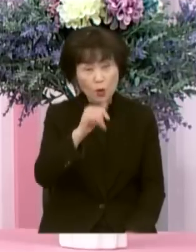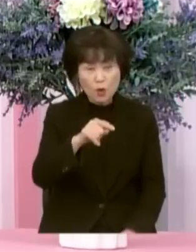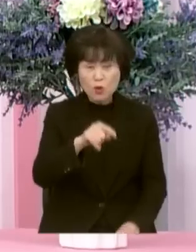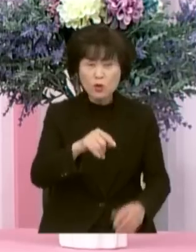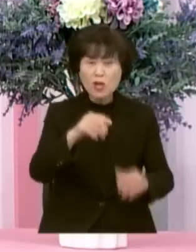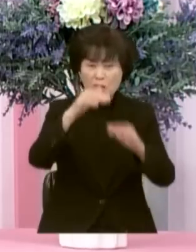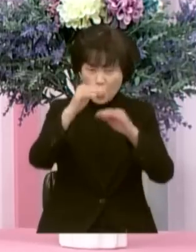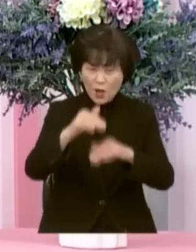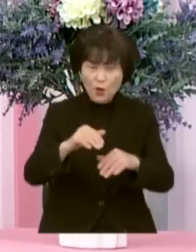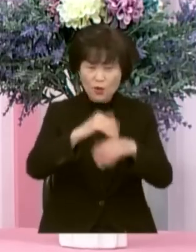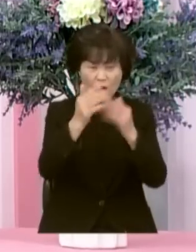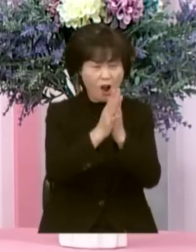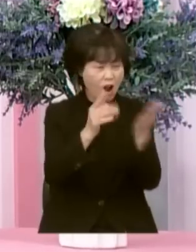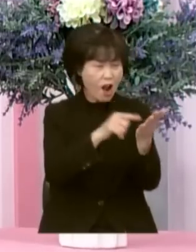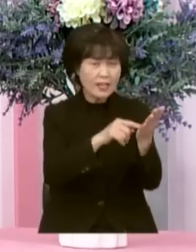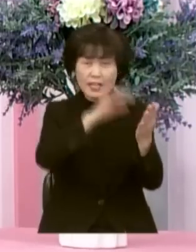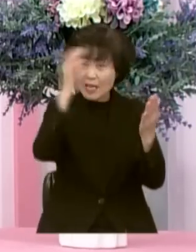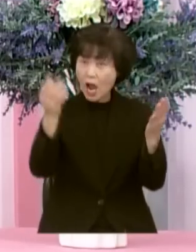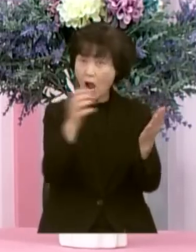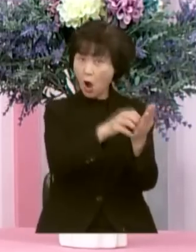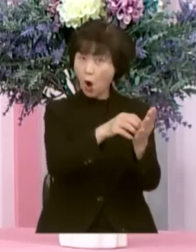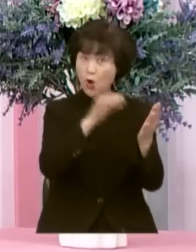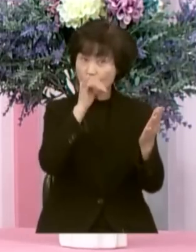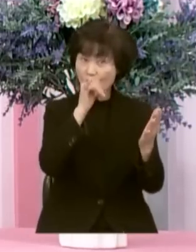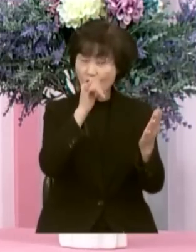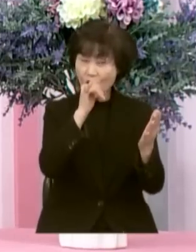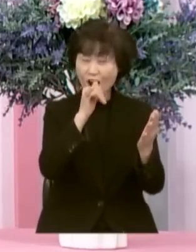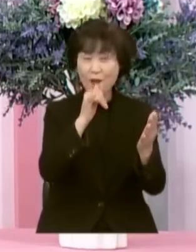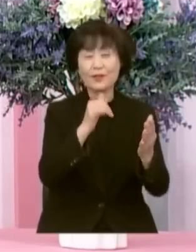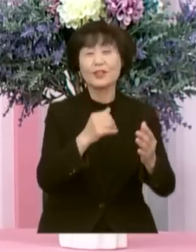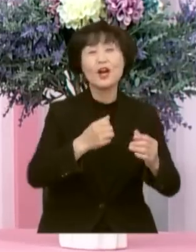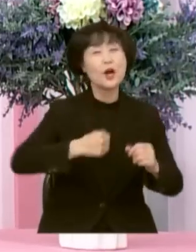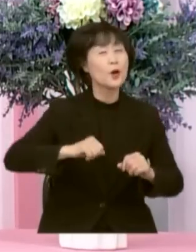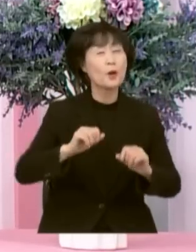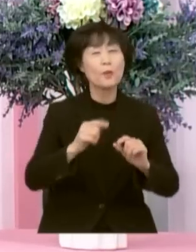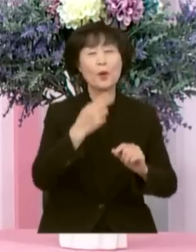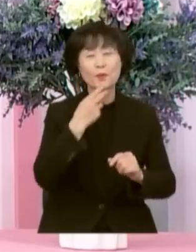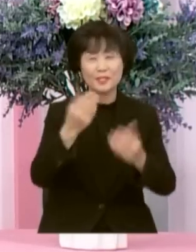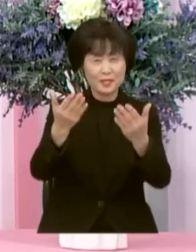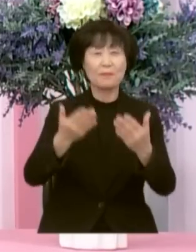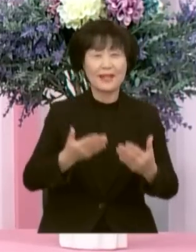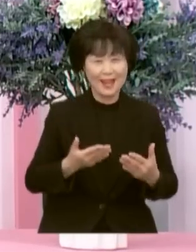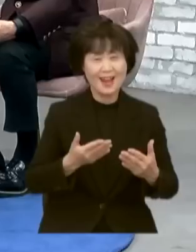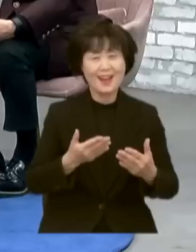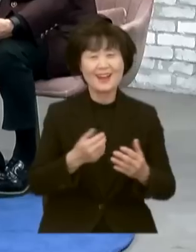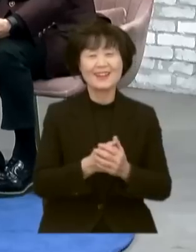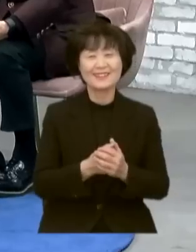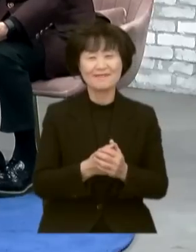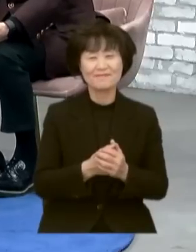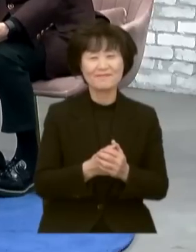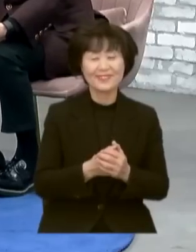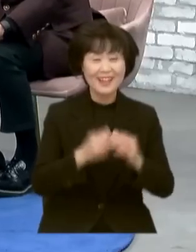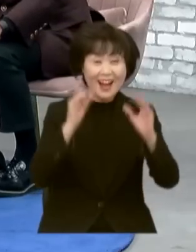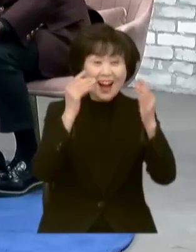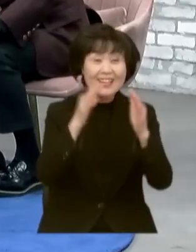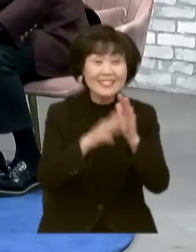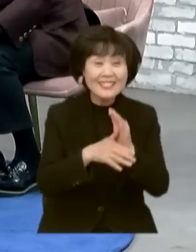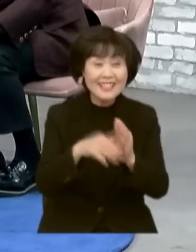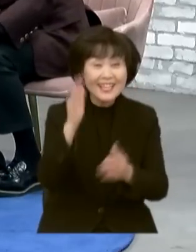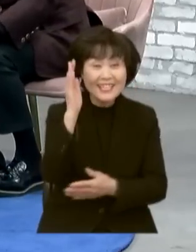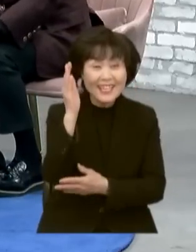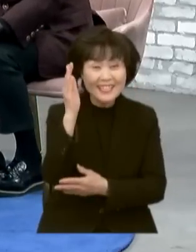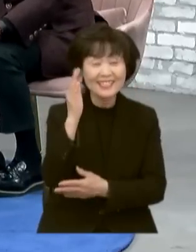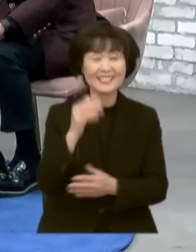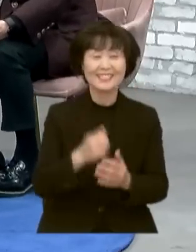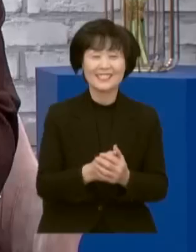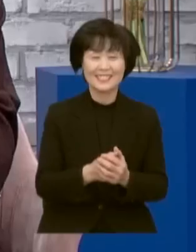리얼이고 너무 괜찮다. 이러면 이렇게 막 거부하지 않으시는 거예요. 그래서 이렇게 또 뭐 드리기도 하고. 자, 우리 이제 어렸을 때 얘기 좀 해요.